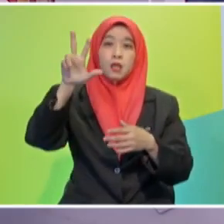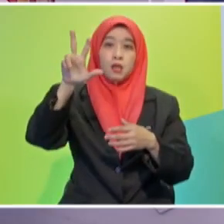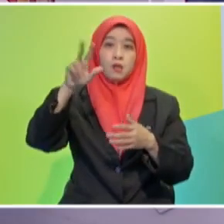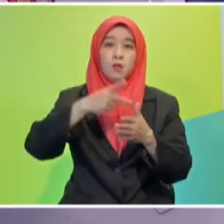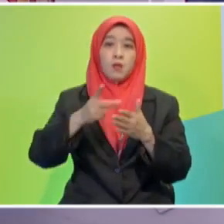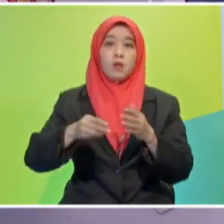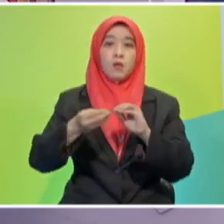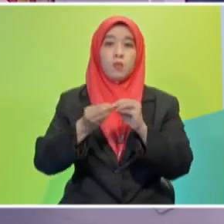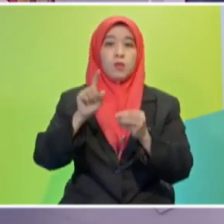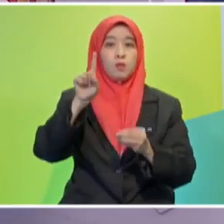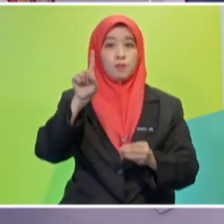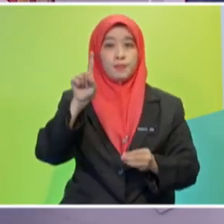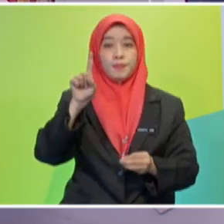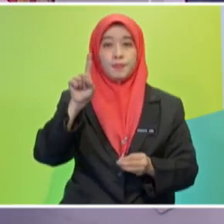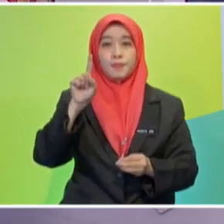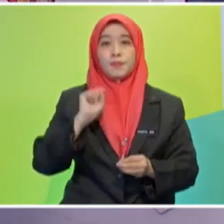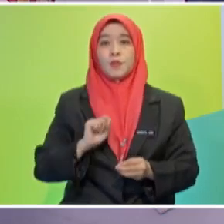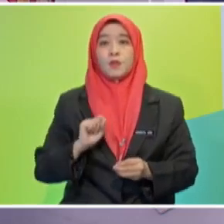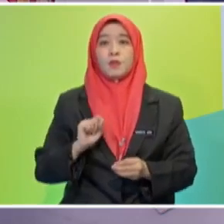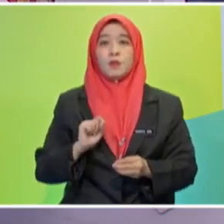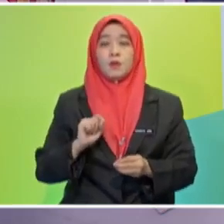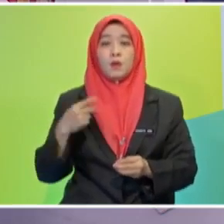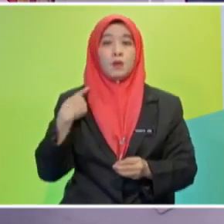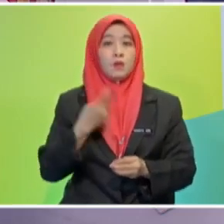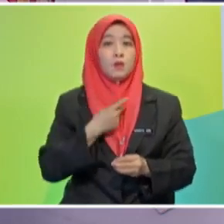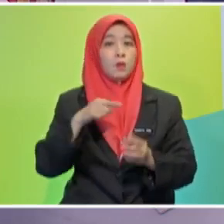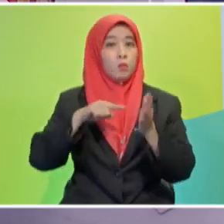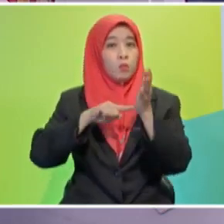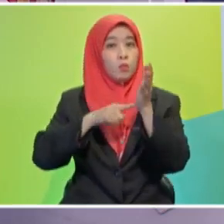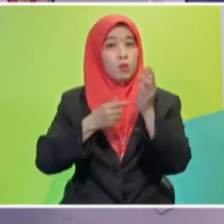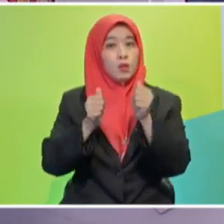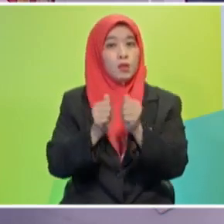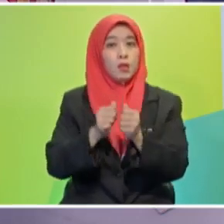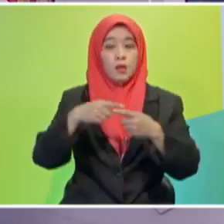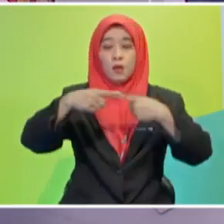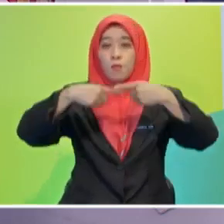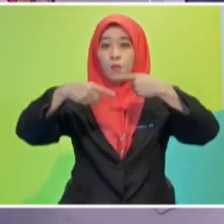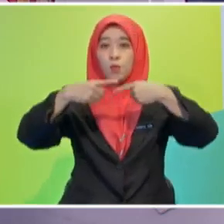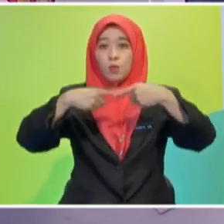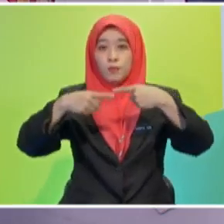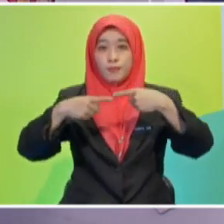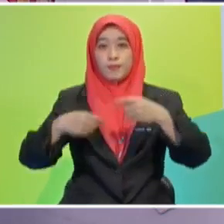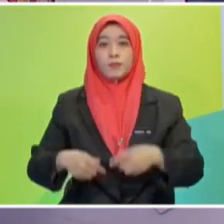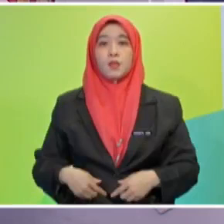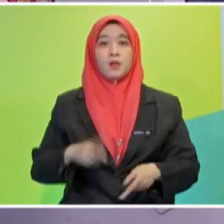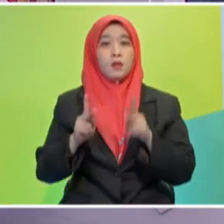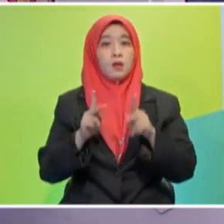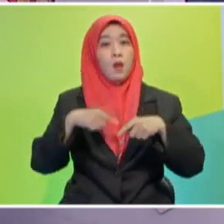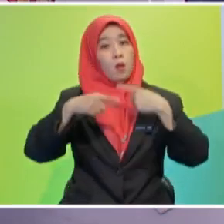yang pertama. Kita mulakan dengan motor. Okey, kalau motor